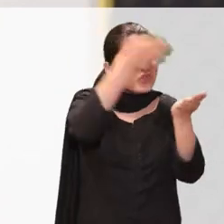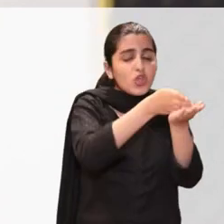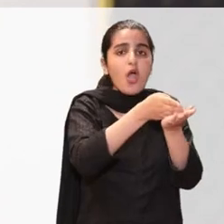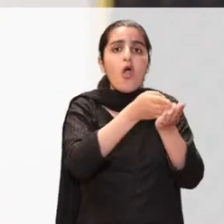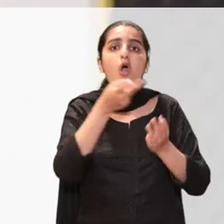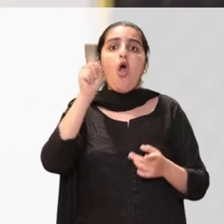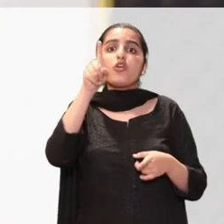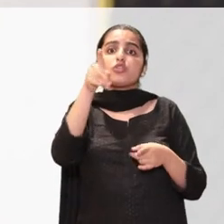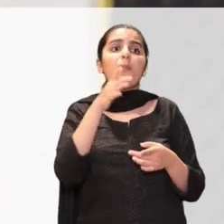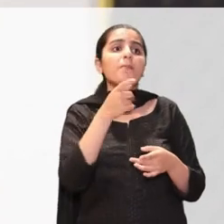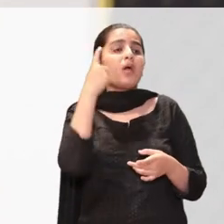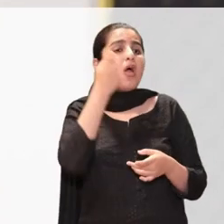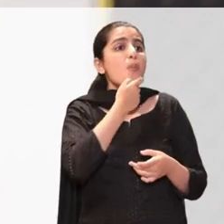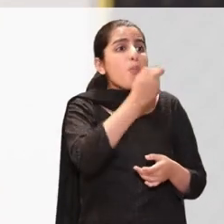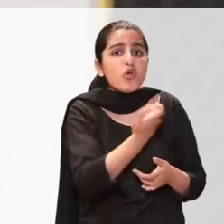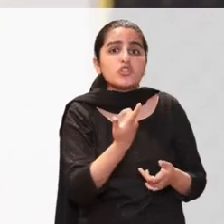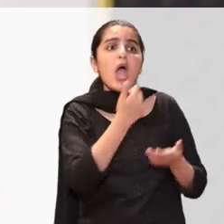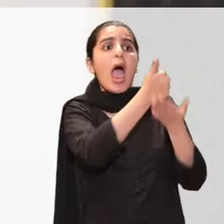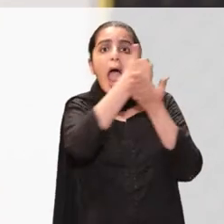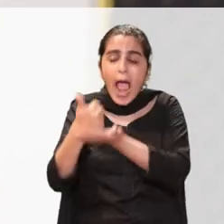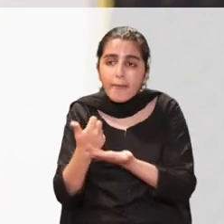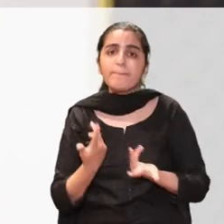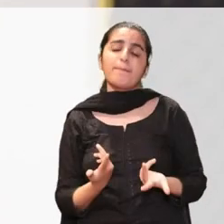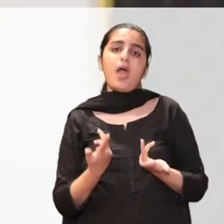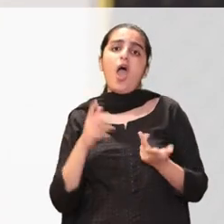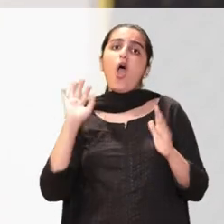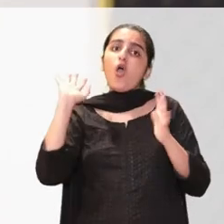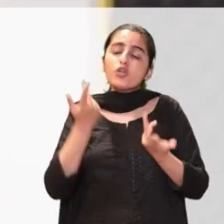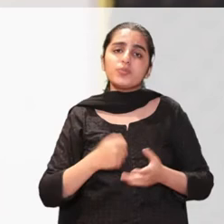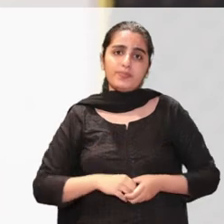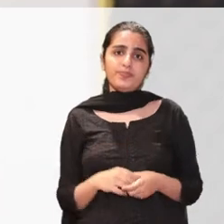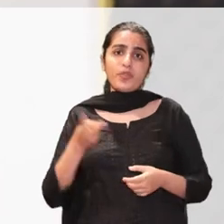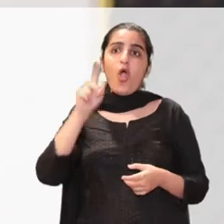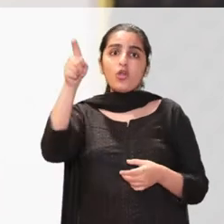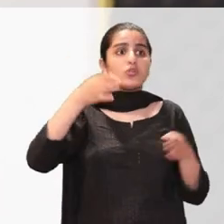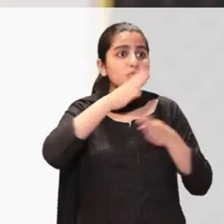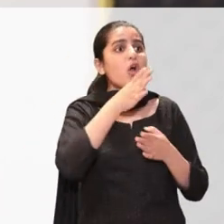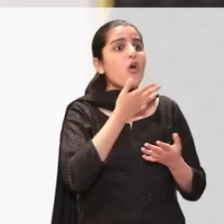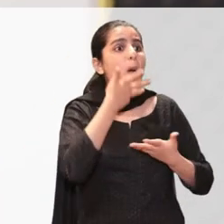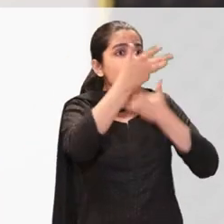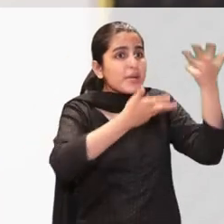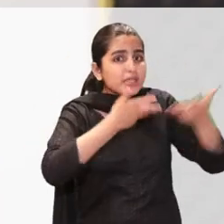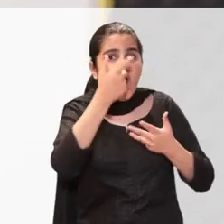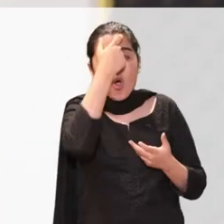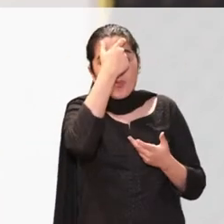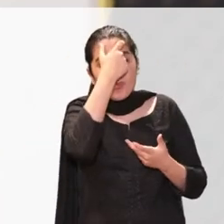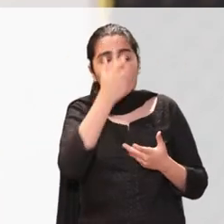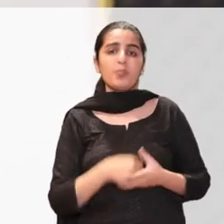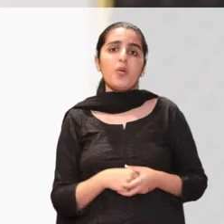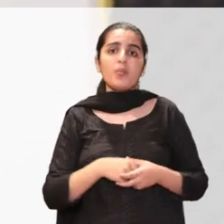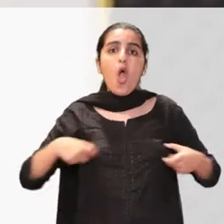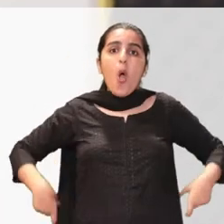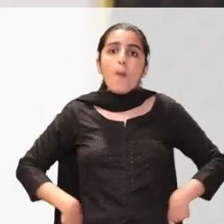इंशाह अल्लाह सकता है पुलिस पर प्रेशर कौन से दरार डाल सकता है और आप अगर इंफेक्शन विक्टिम है तो आप ने कौन-कौन